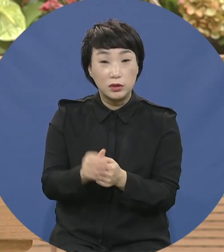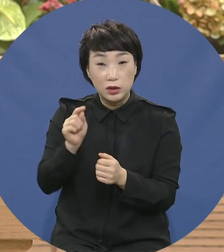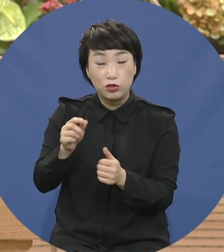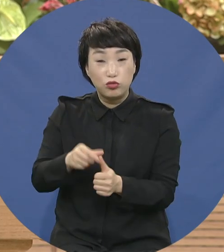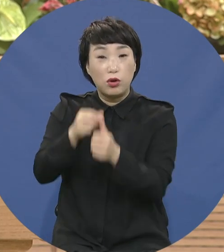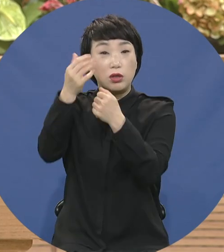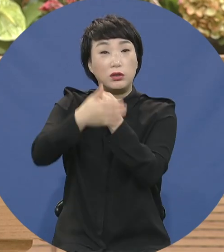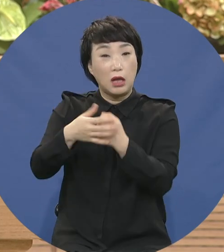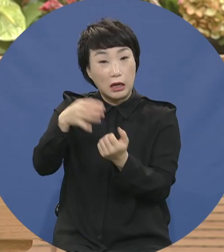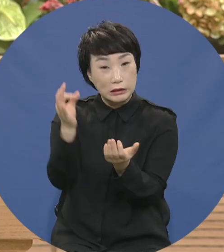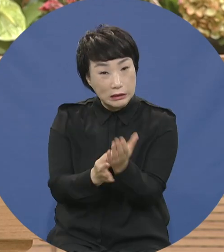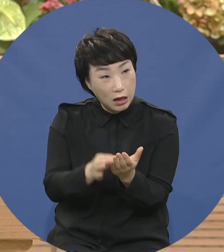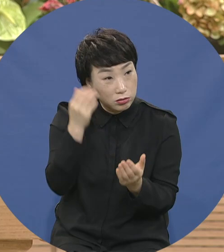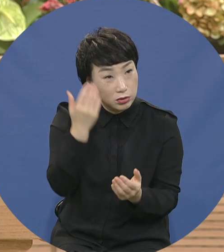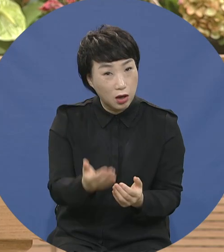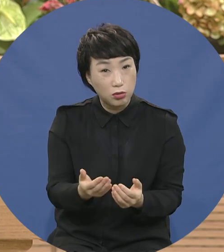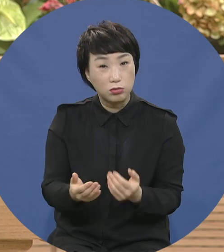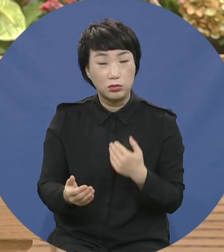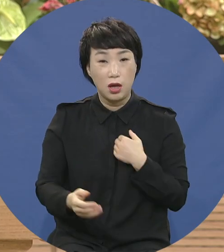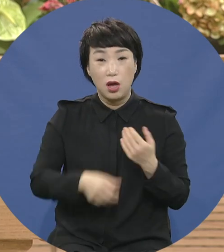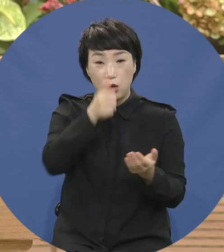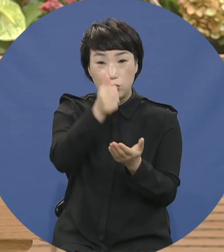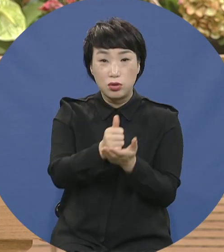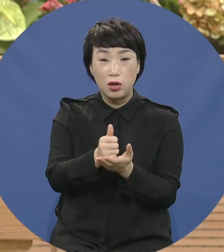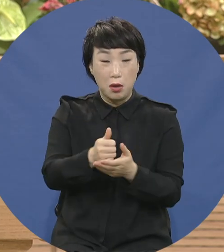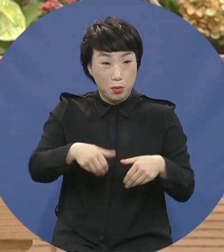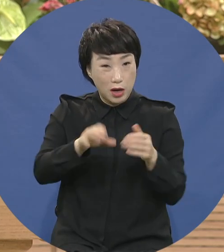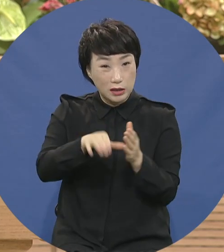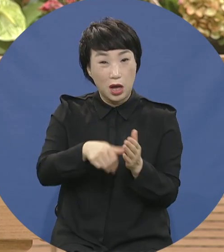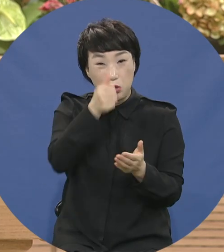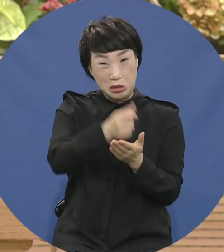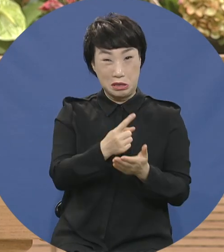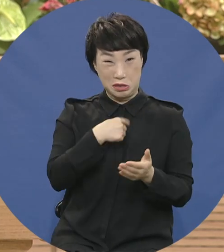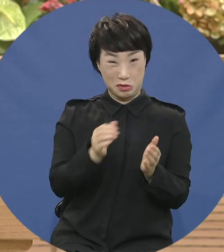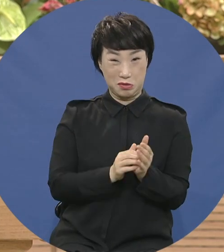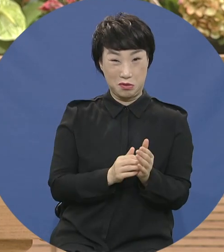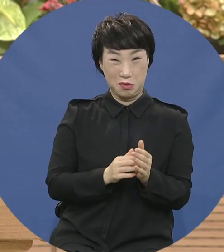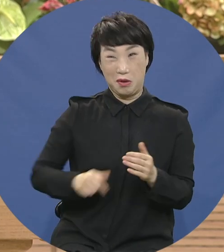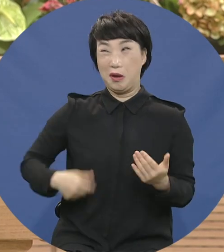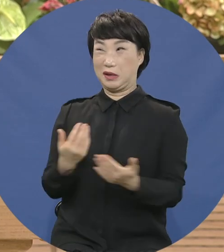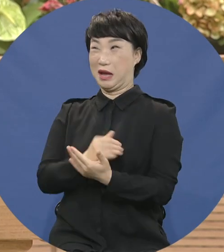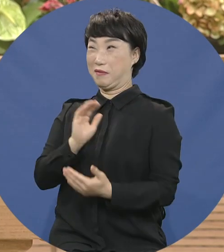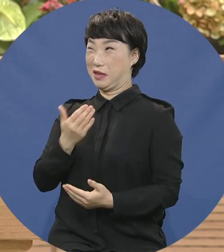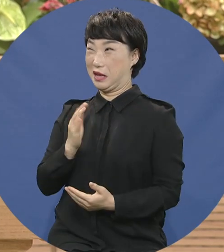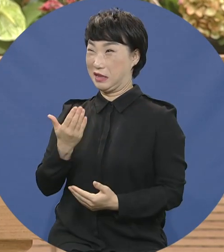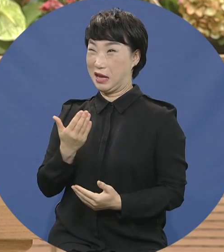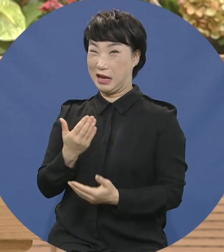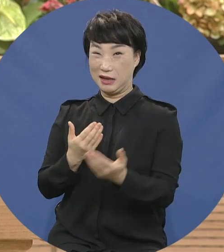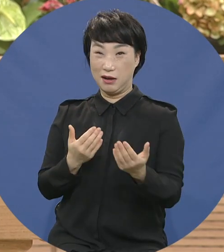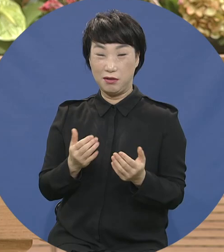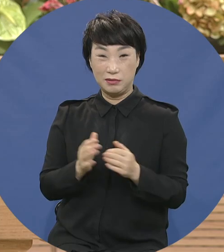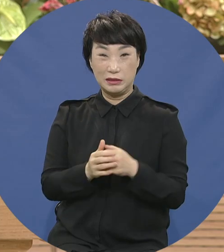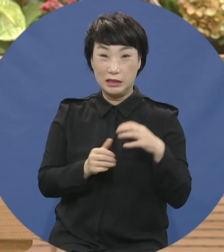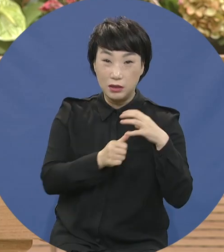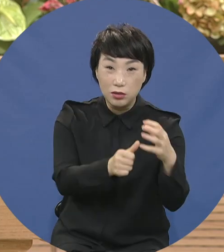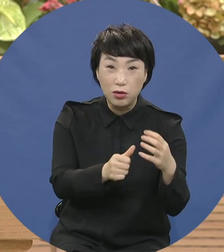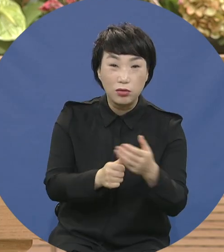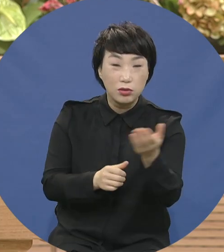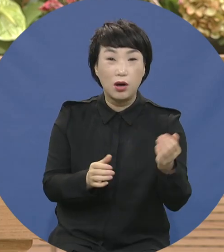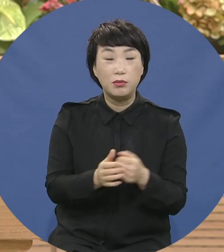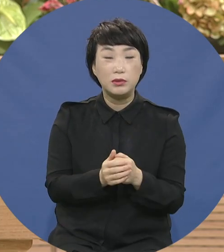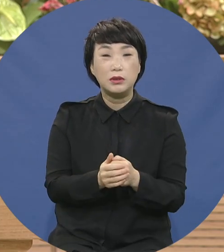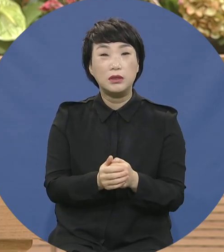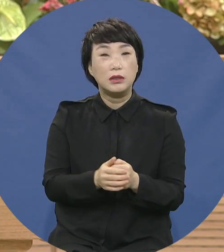구원의 은혜가 내가 죄를 필요할 때 짓고 회개하면 되는 이런